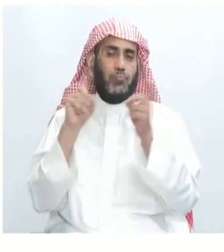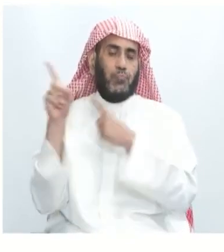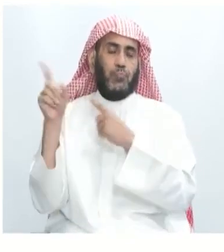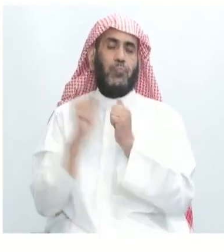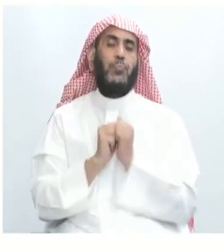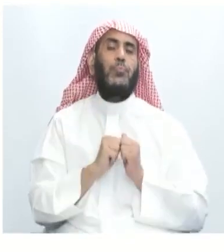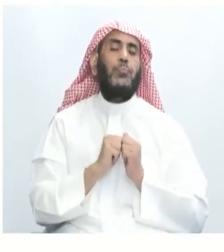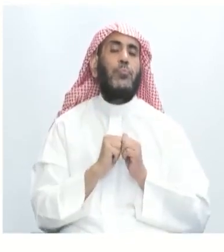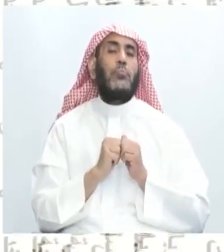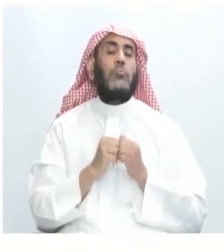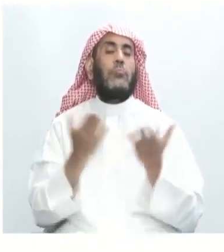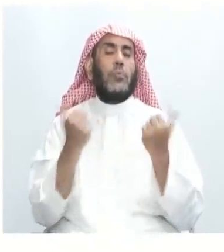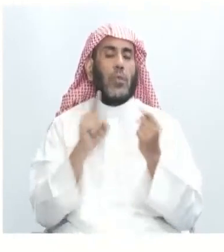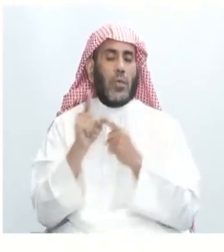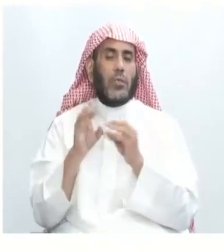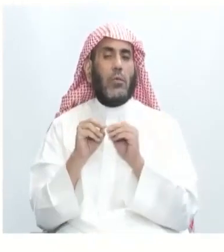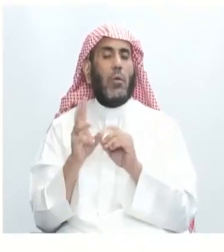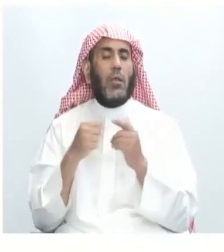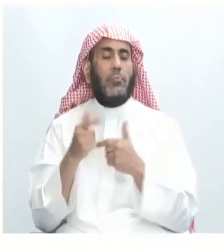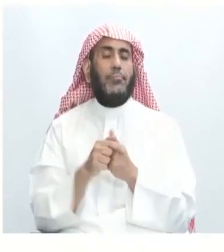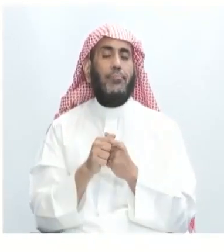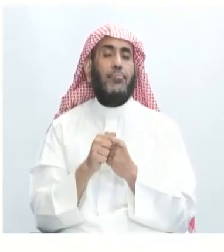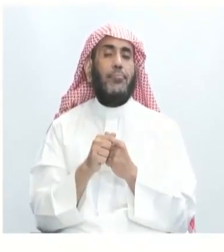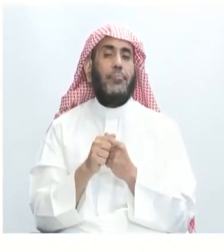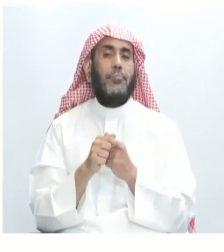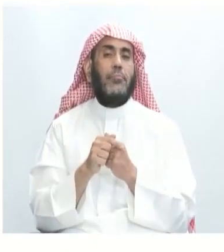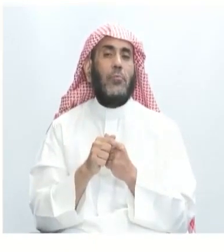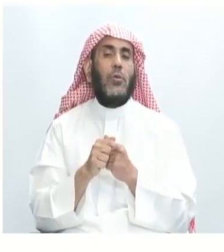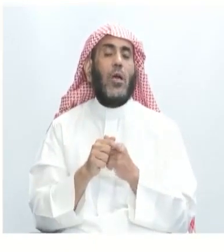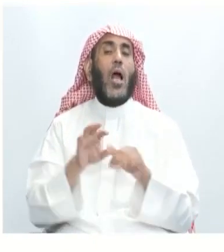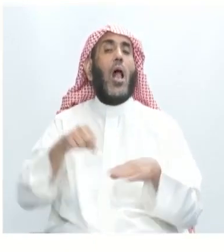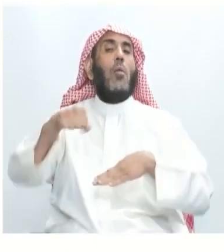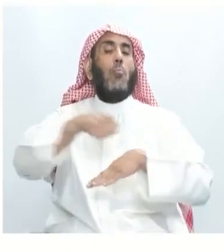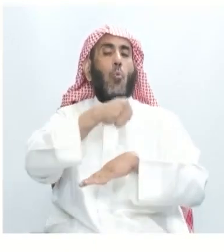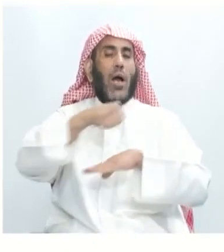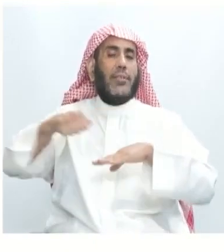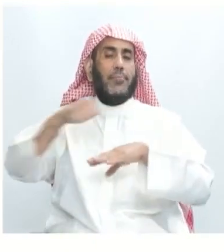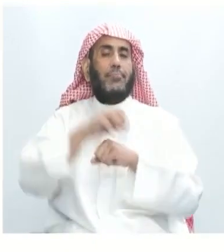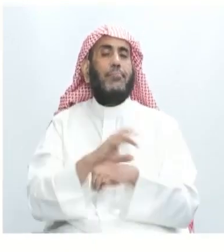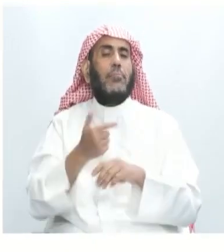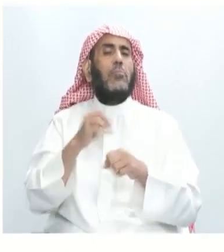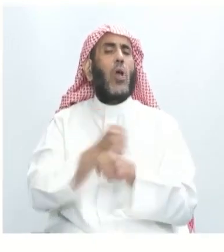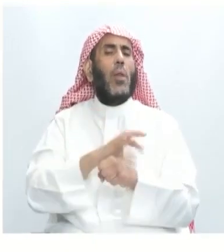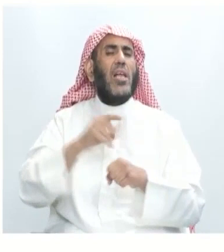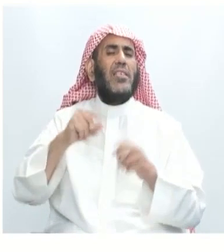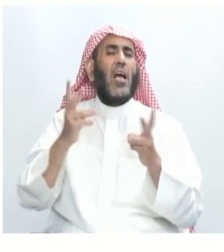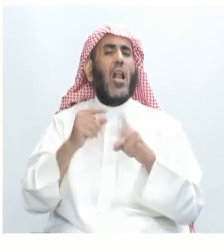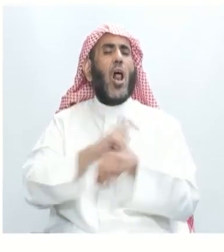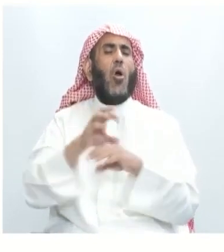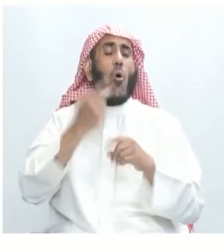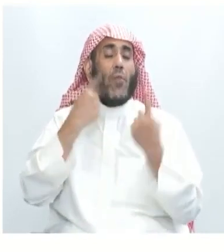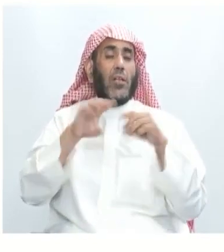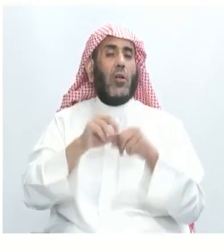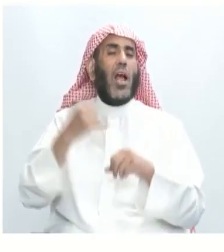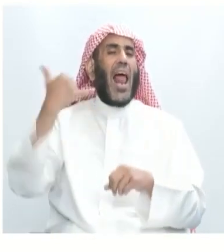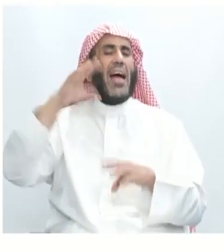الاشياء سناتي مثلا الى المكوا تعمل الاجهزه والالات التي نستخدمها في حياتنا اليوميه